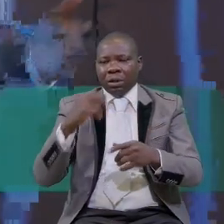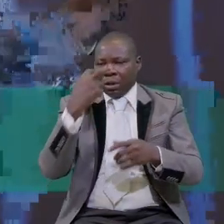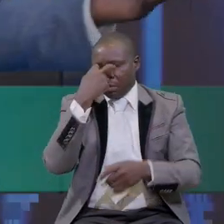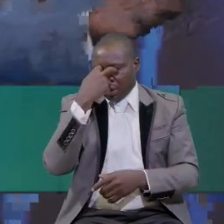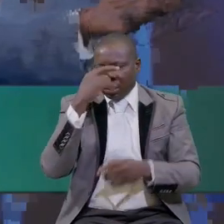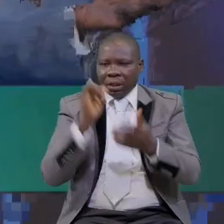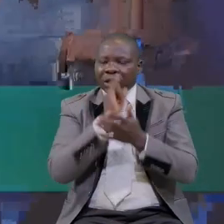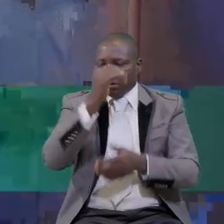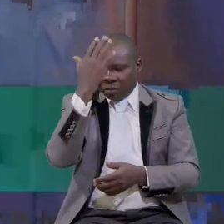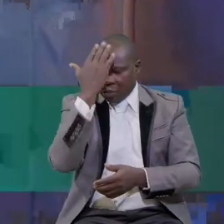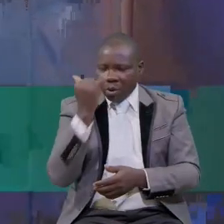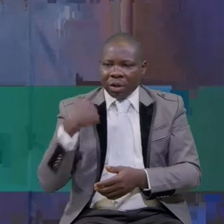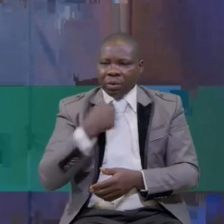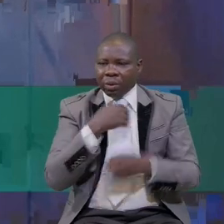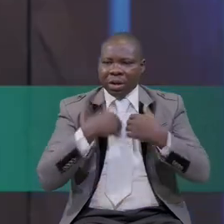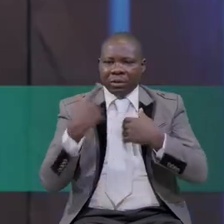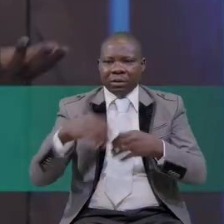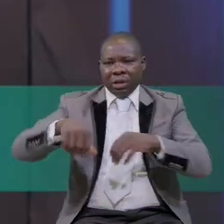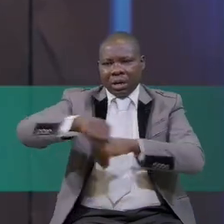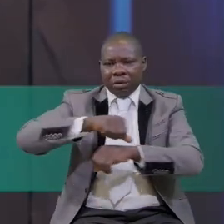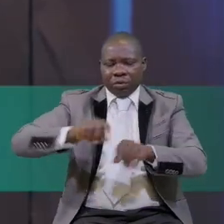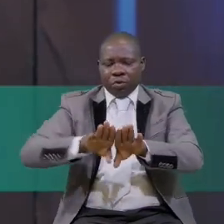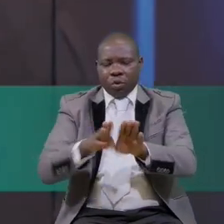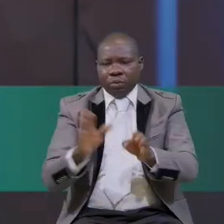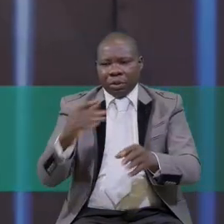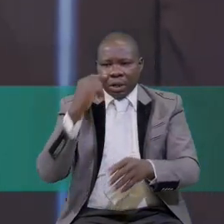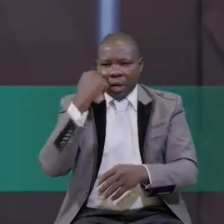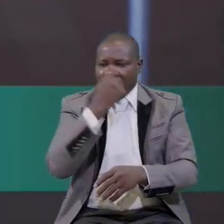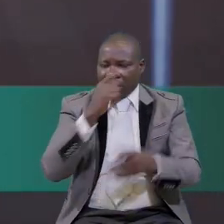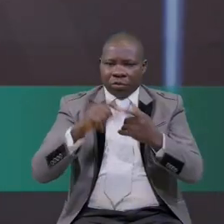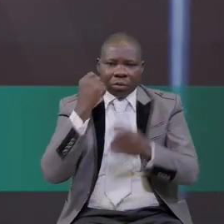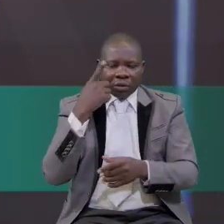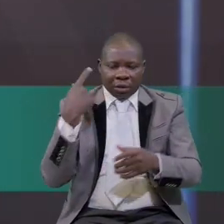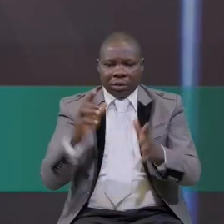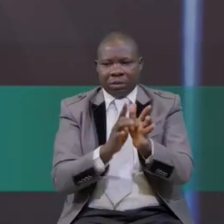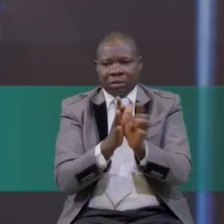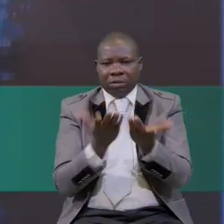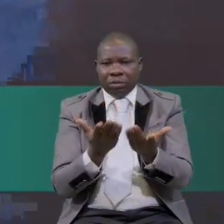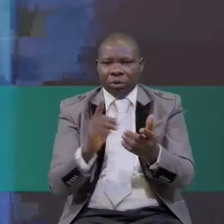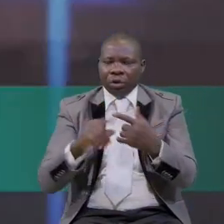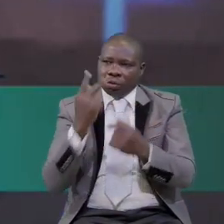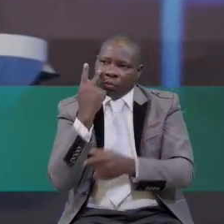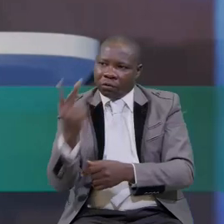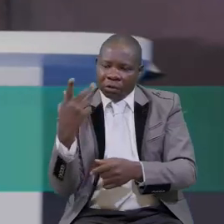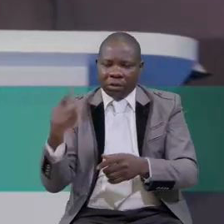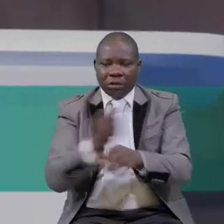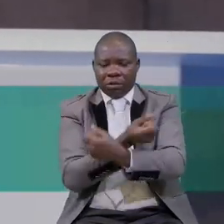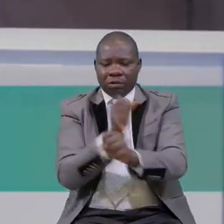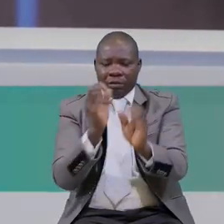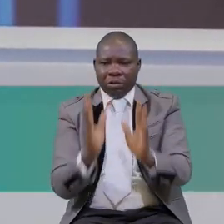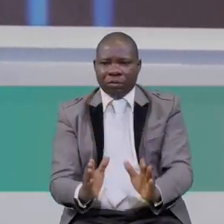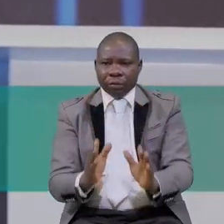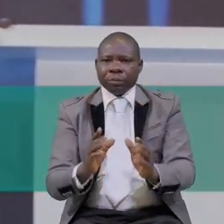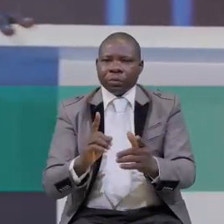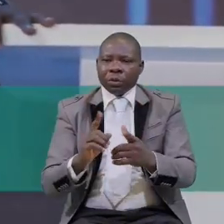laquelle nous avons l'onction, pour que les yeux comprennent les Écritures, ouvrent les yeux pour qu'ils voient le Sauveur, pour qu'ils ouvrent les